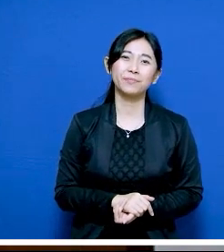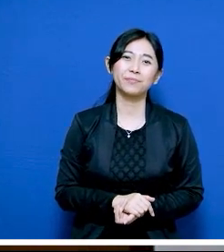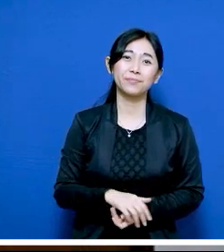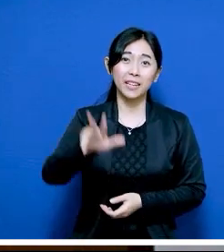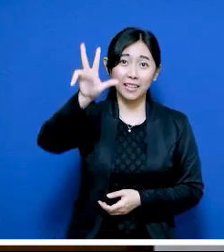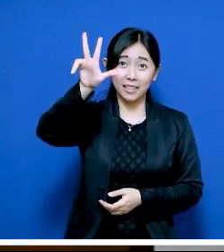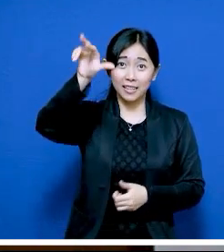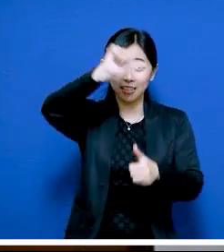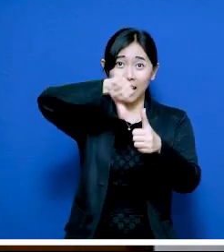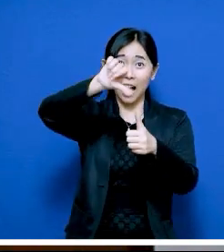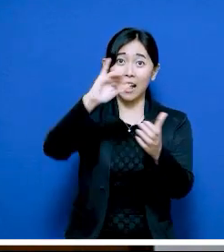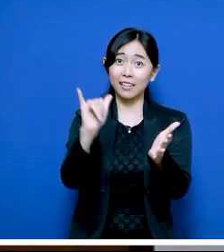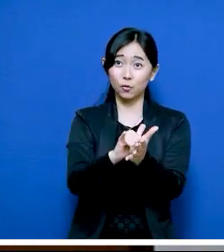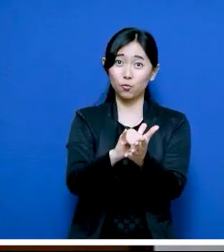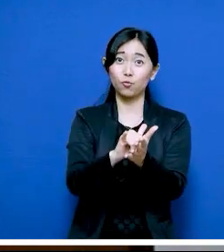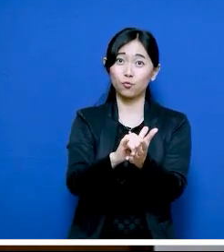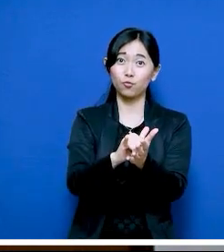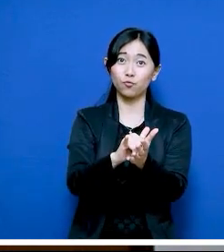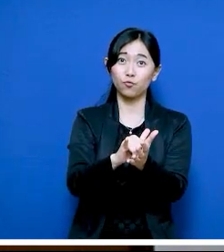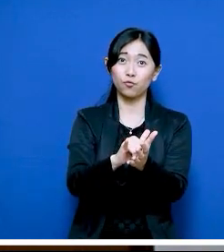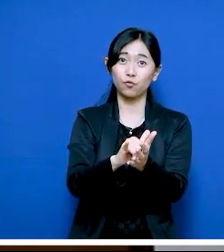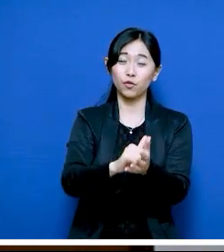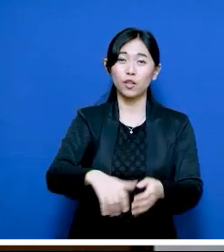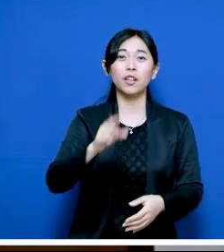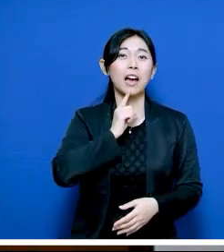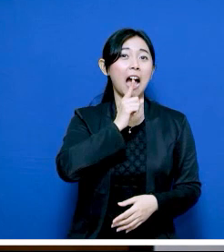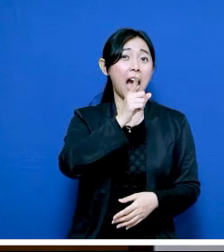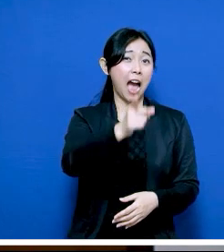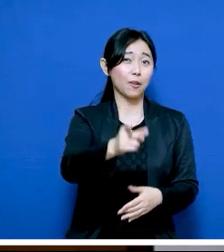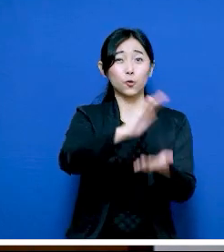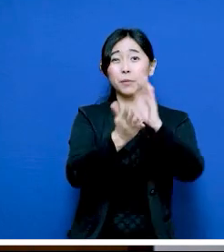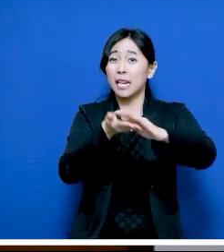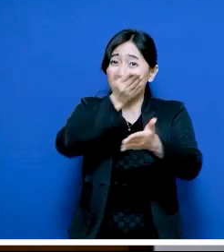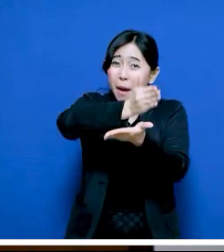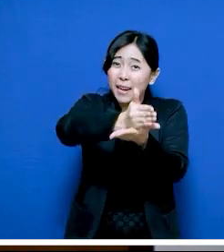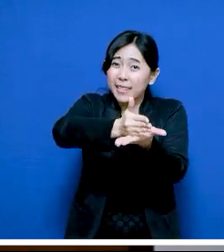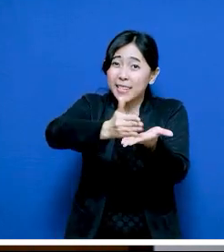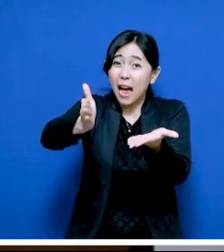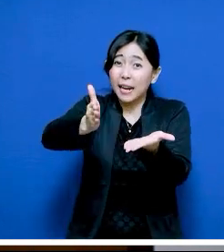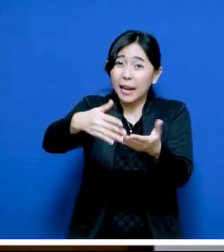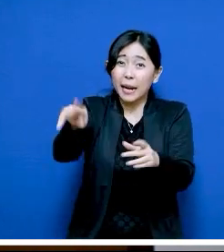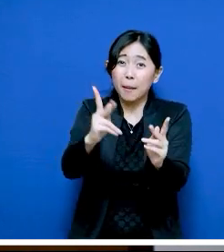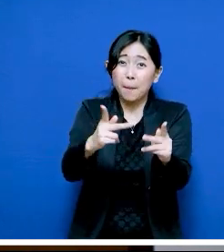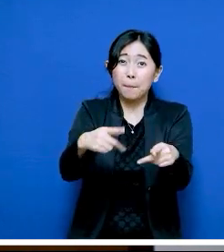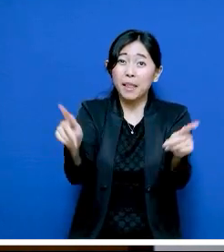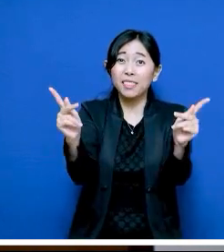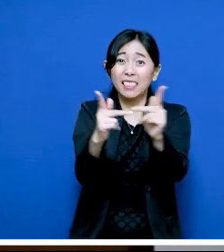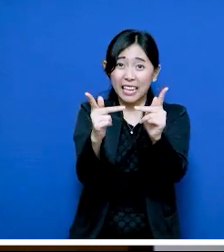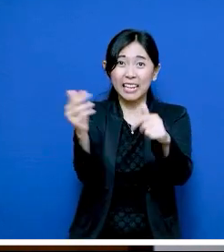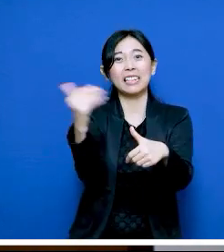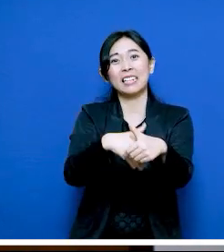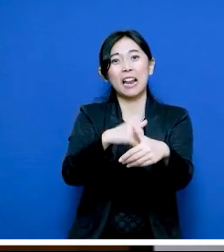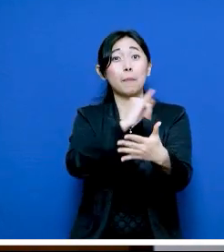Tiga hal minimal ini yang menjadi bagian terpenting dalam nilai kerajaan